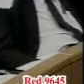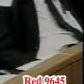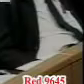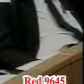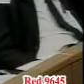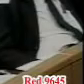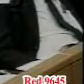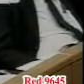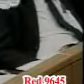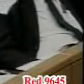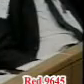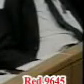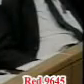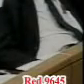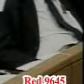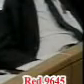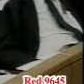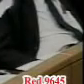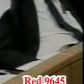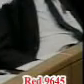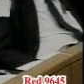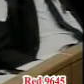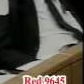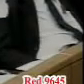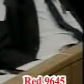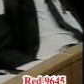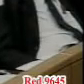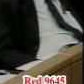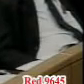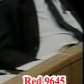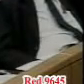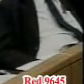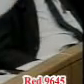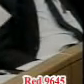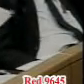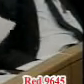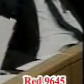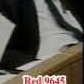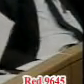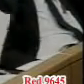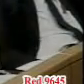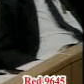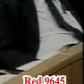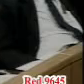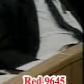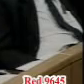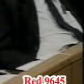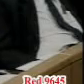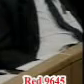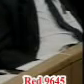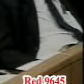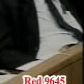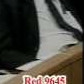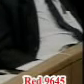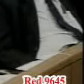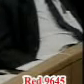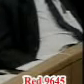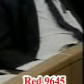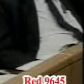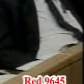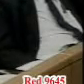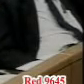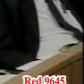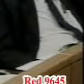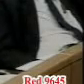ไม่ใช่ประชาชนเฉพาะกรุงเทพมหานครถ้าสมมุติว่าเฉพาะในกรุงเทพม